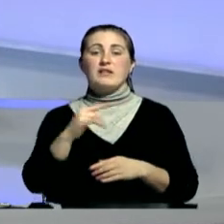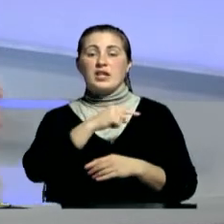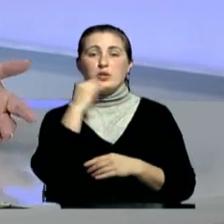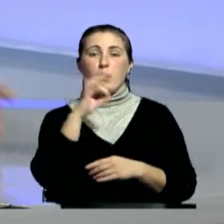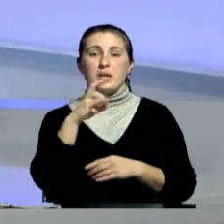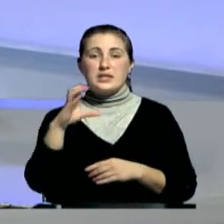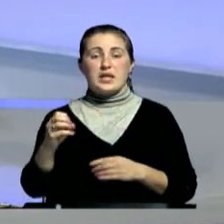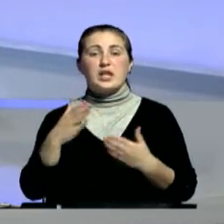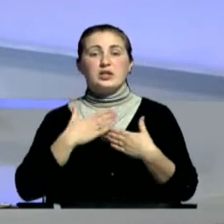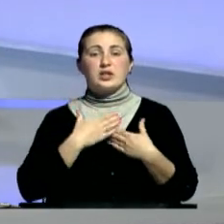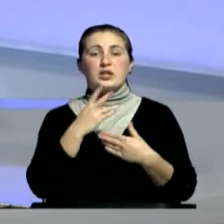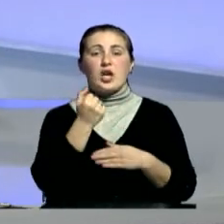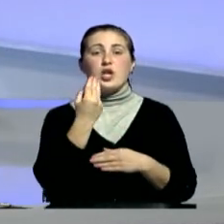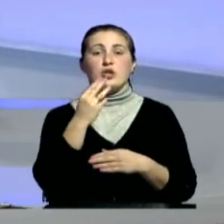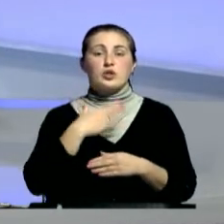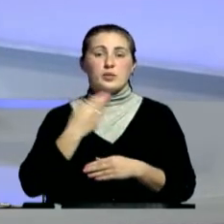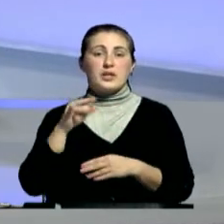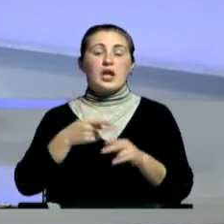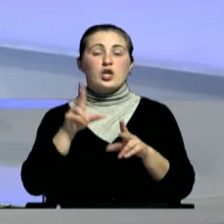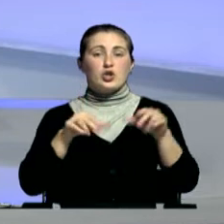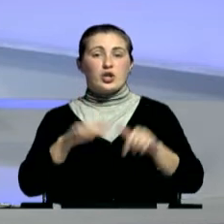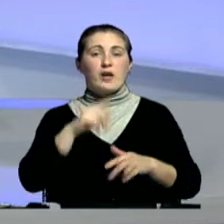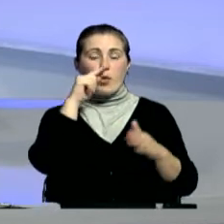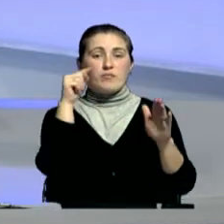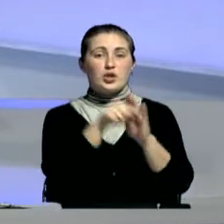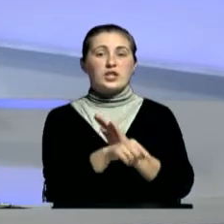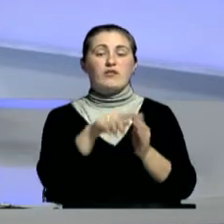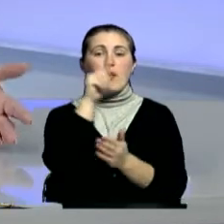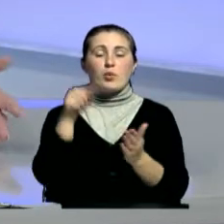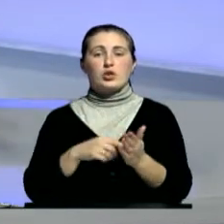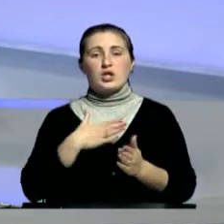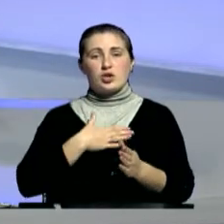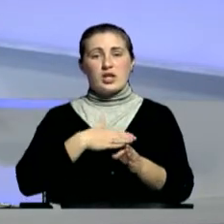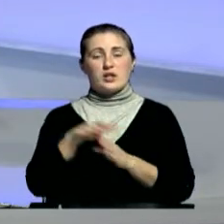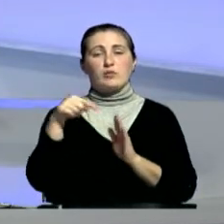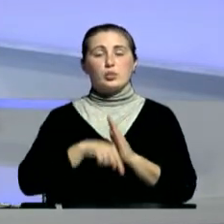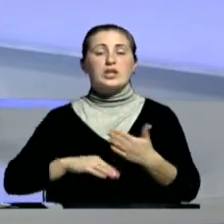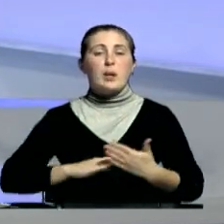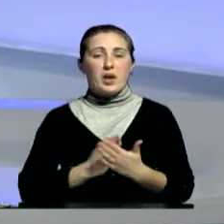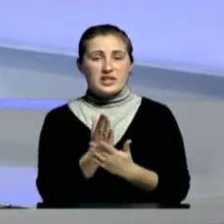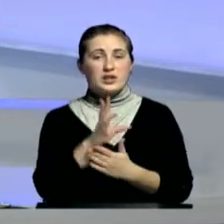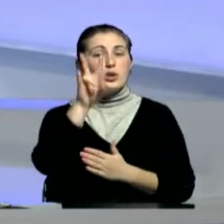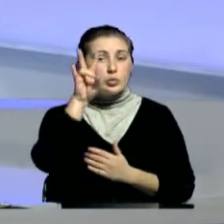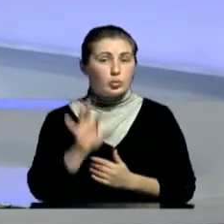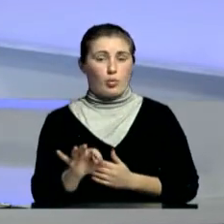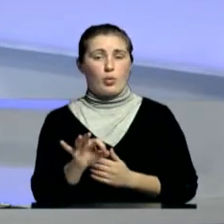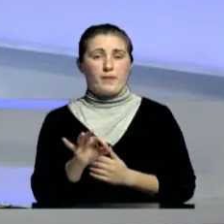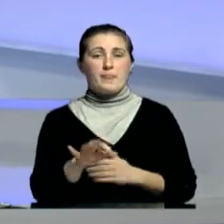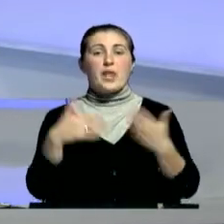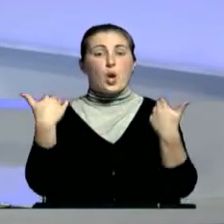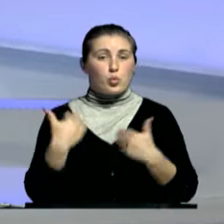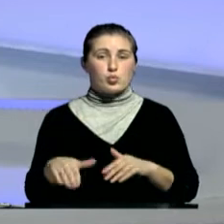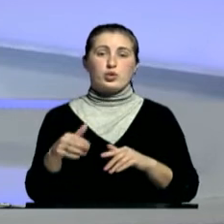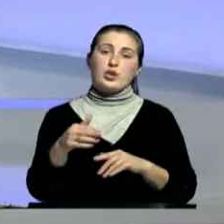ОБСЕ. И наш МИД это расценил как вмешательство в вопросы нашей реализации внутренней политики. Но уже